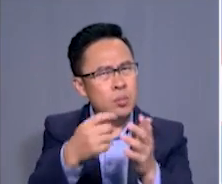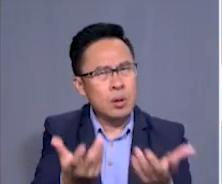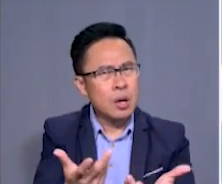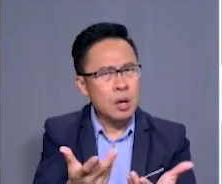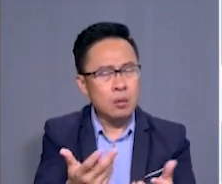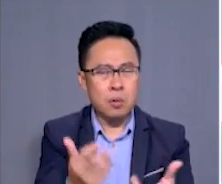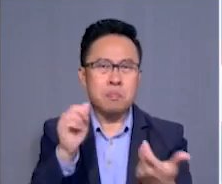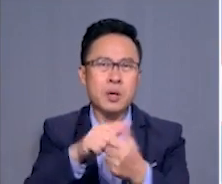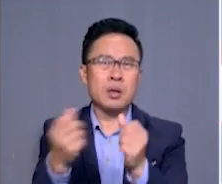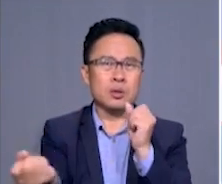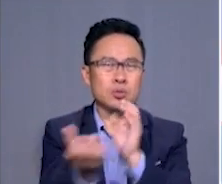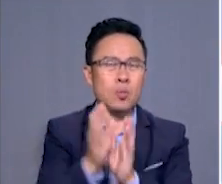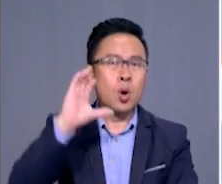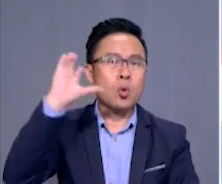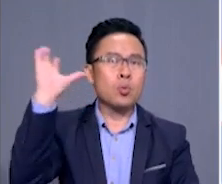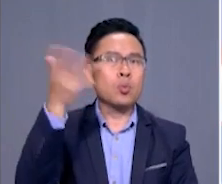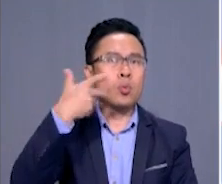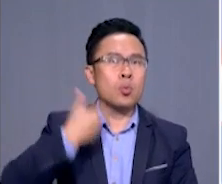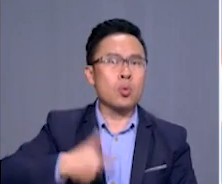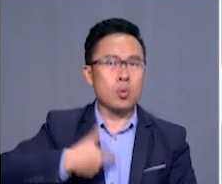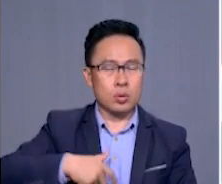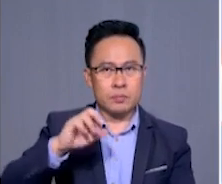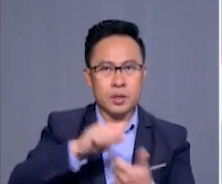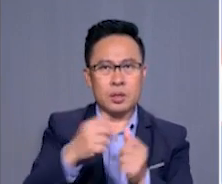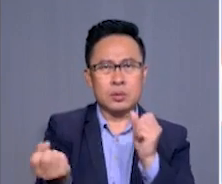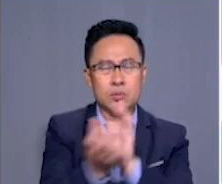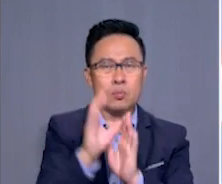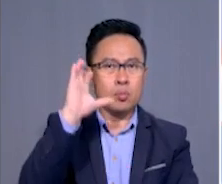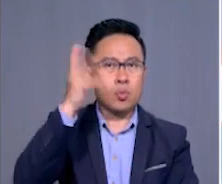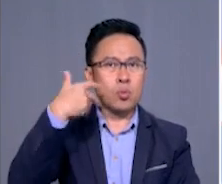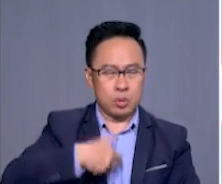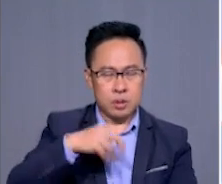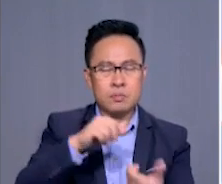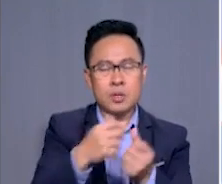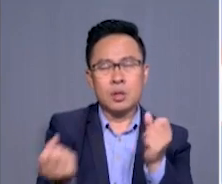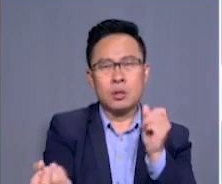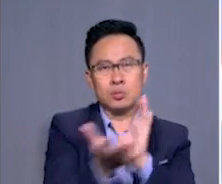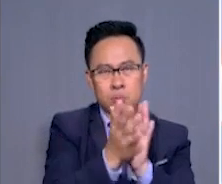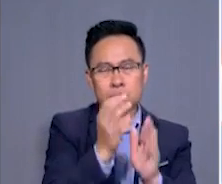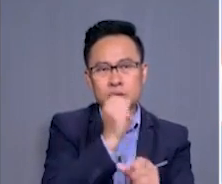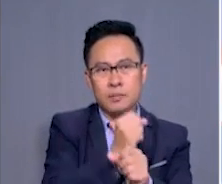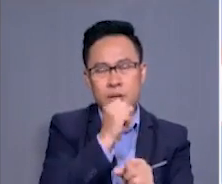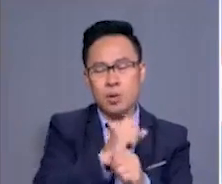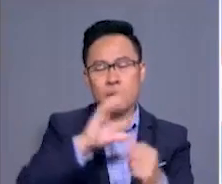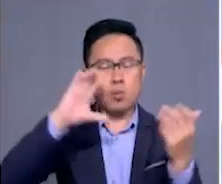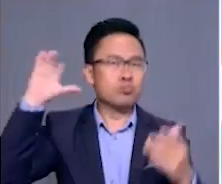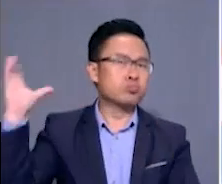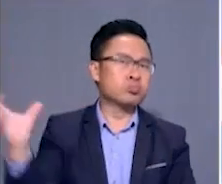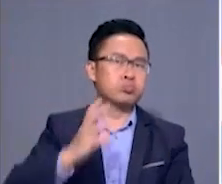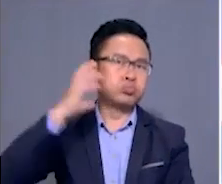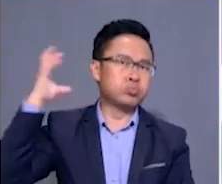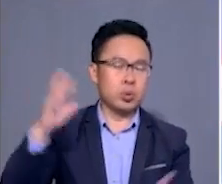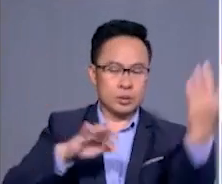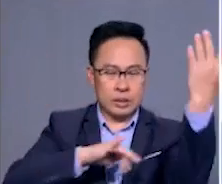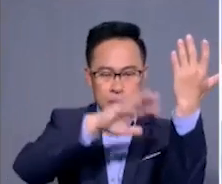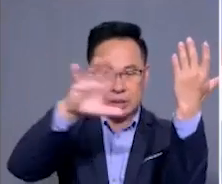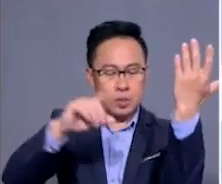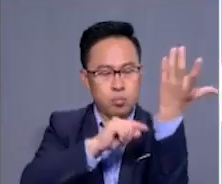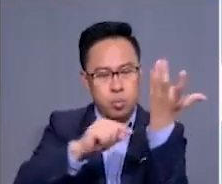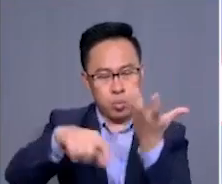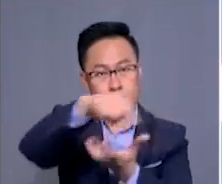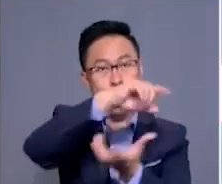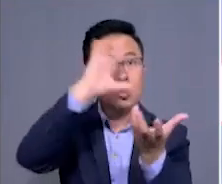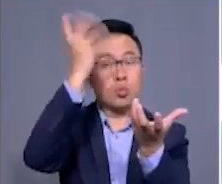Climate Changeเนี่ยสภาพภูมิอากาศเกิดการเปลี่ยนแปลงนี่แหละครับก็มีส่วนในการที่ทำให้เกิดพายุแบบนี้เกิดขึ้น